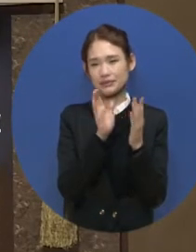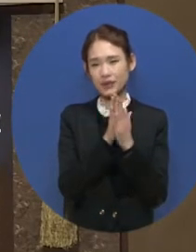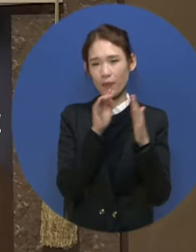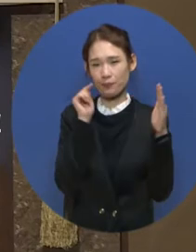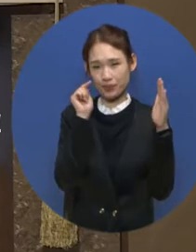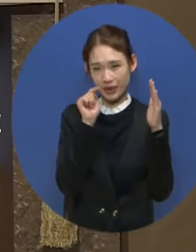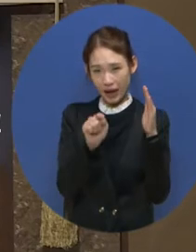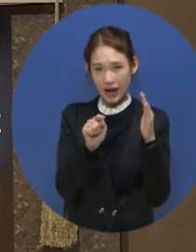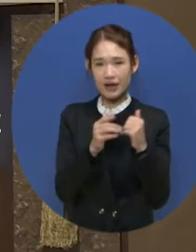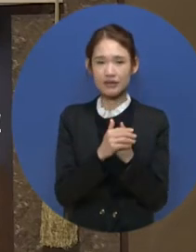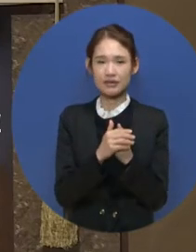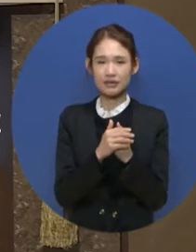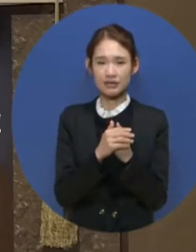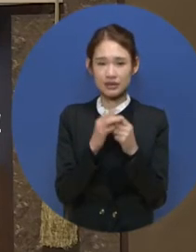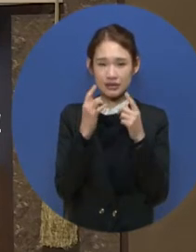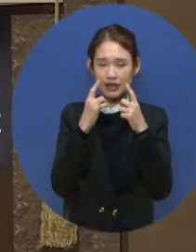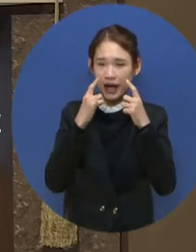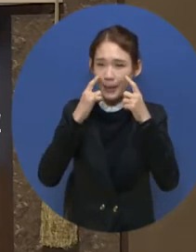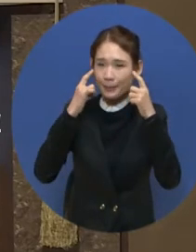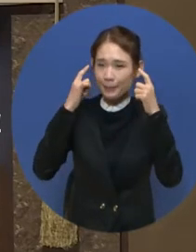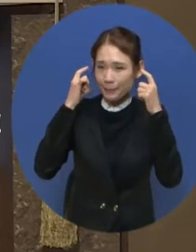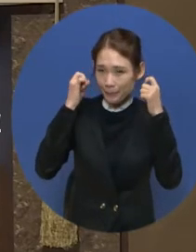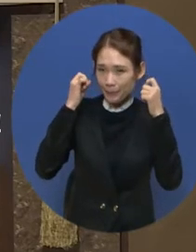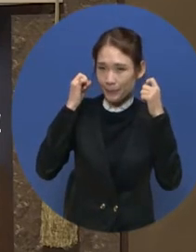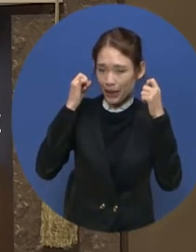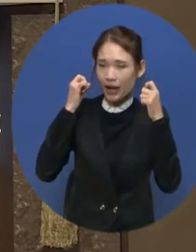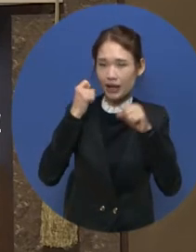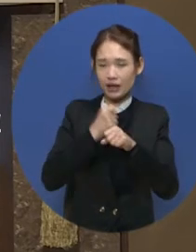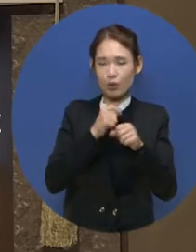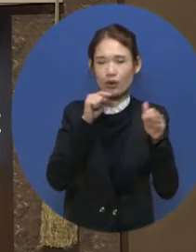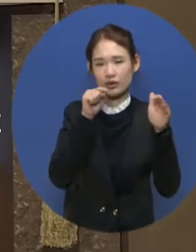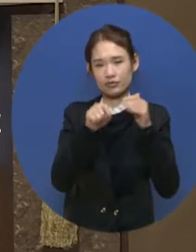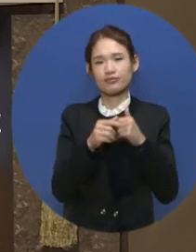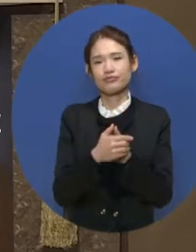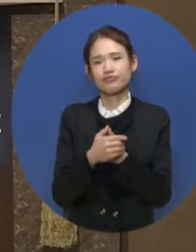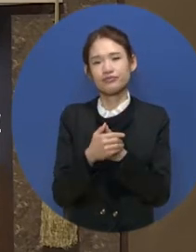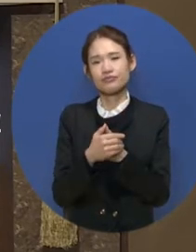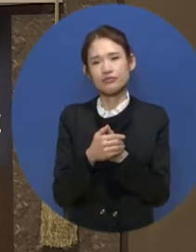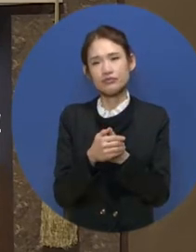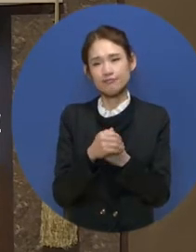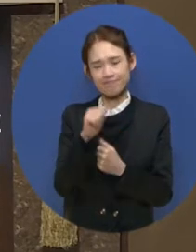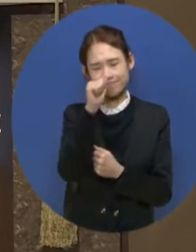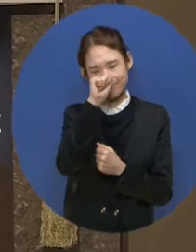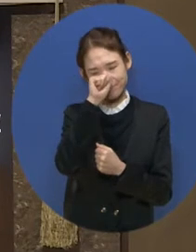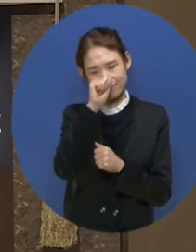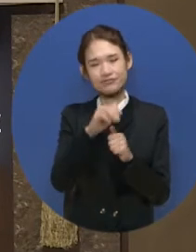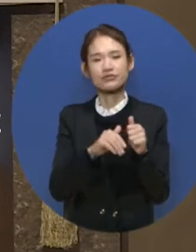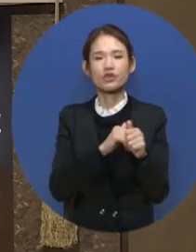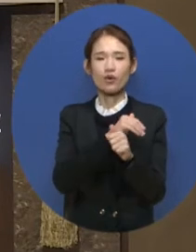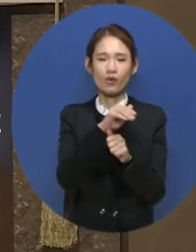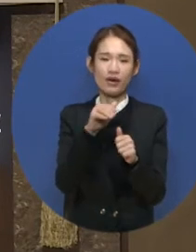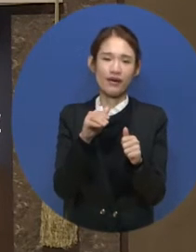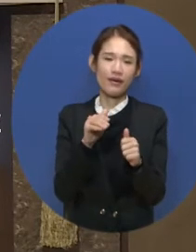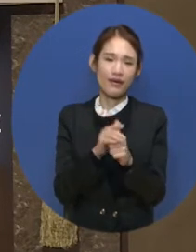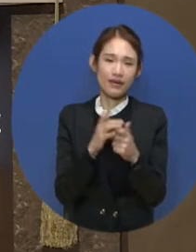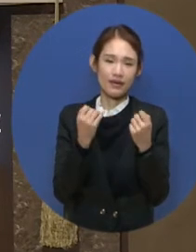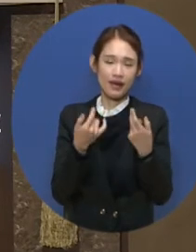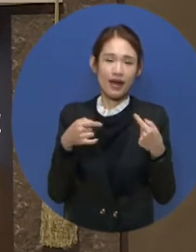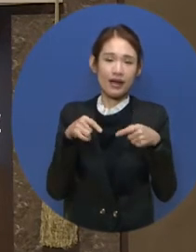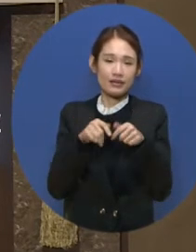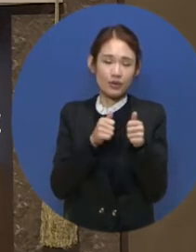네가 선적 4 마스크 하고 해서 이제 그 분이 이렇게 좀 좋아하는 환경 이런쪽에 같이